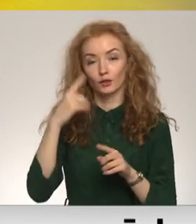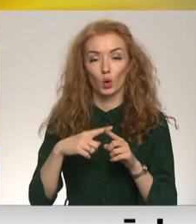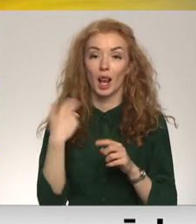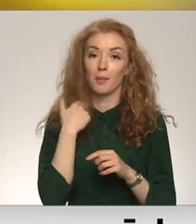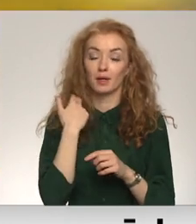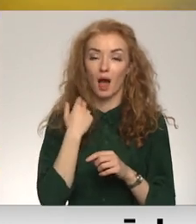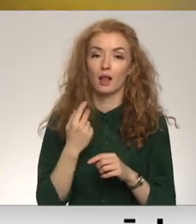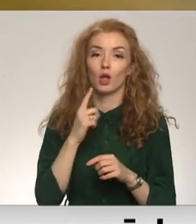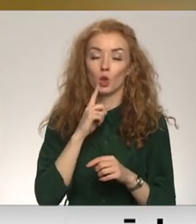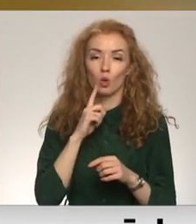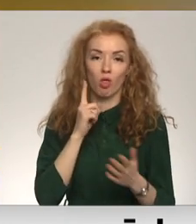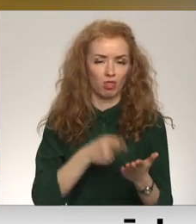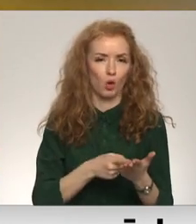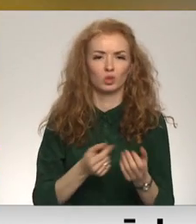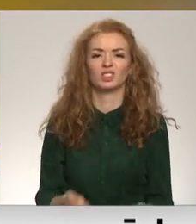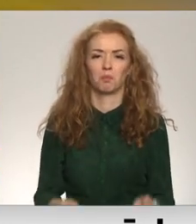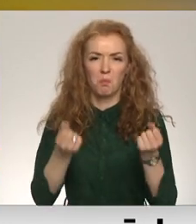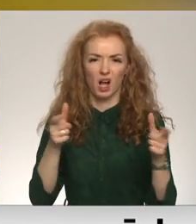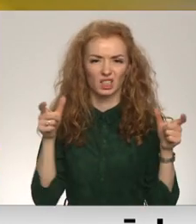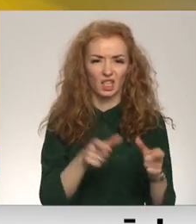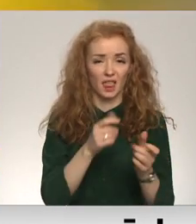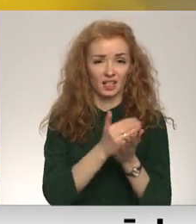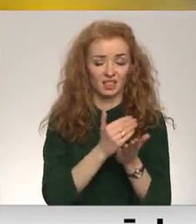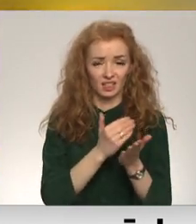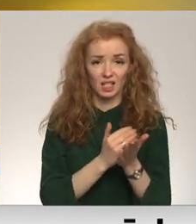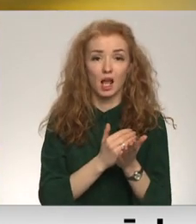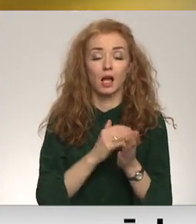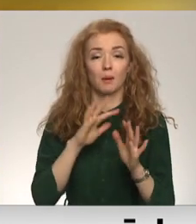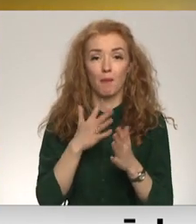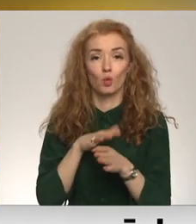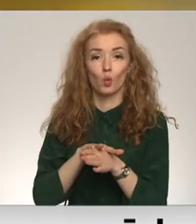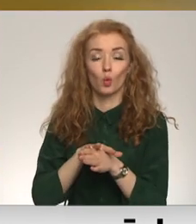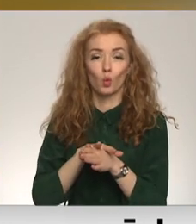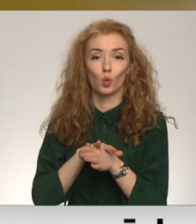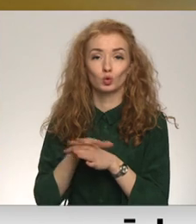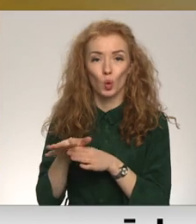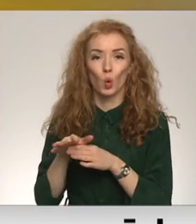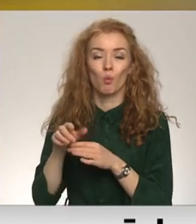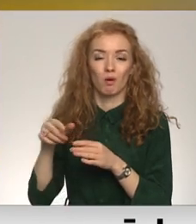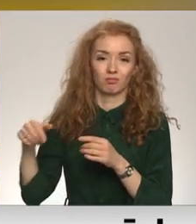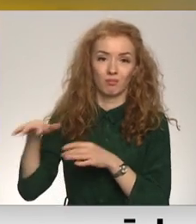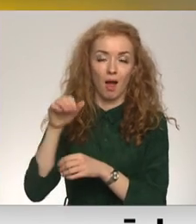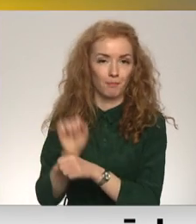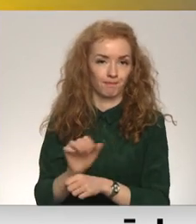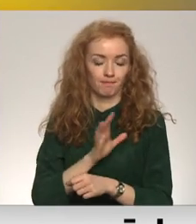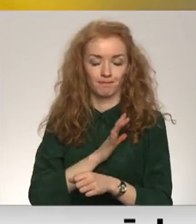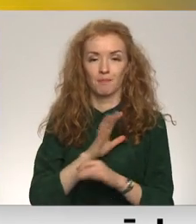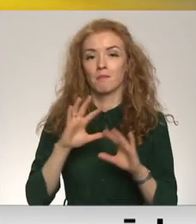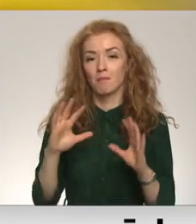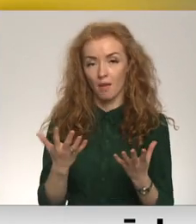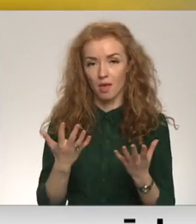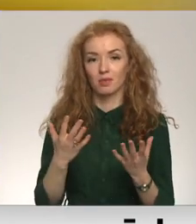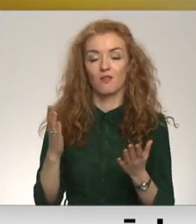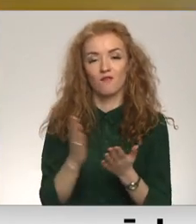pret Krievijas smagas sankcijas, tās Krievijas uzbrukumu Ukrainai pašlaik apturēt nevar. Taču gan simboliski, gan arī vidējā